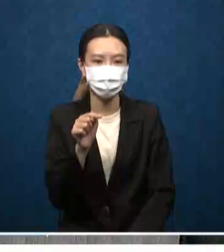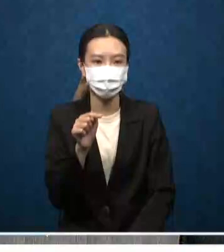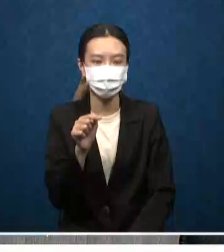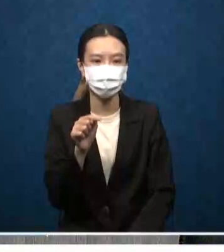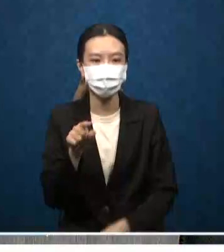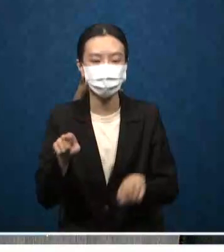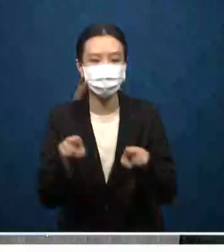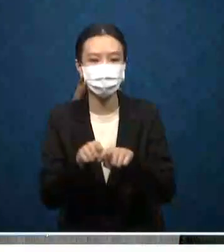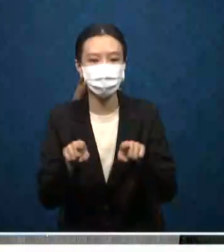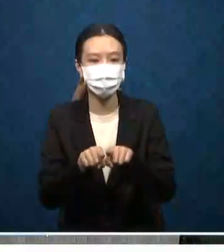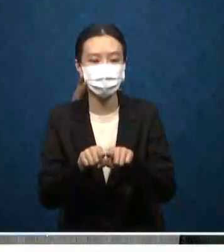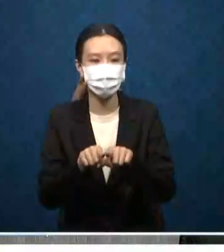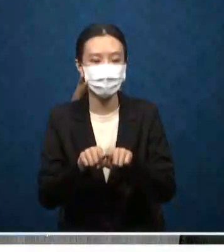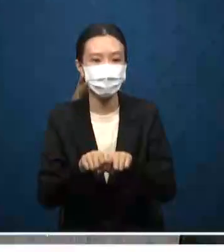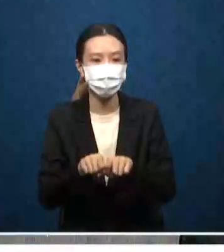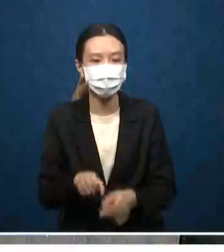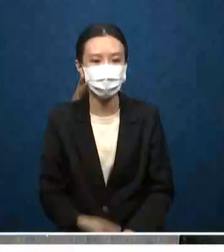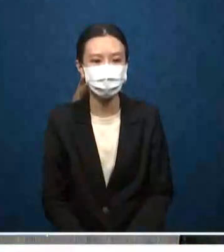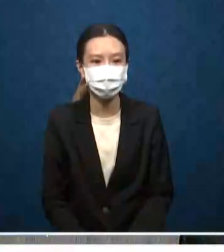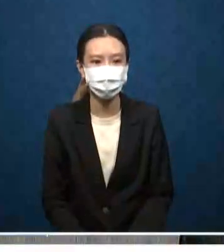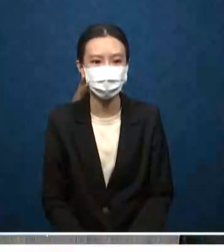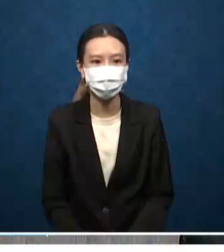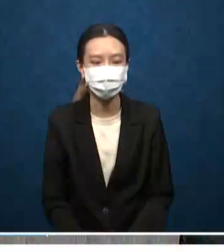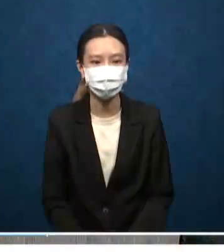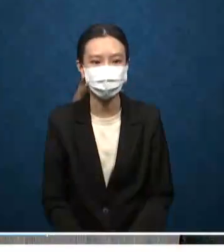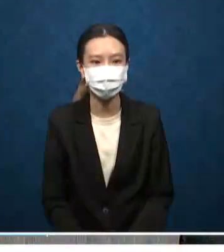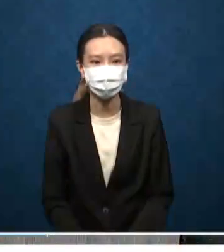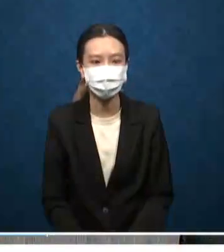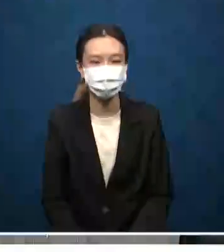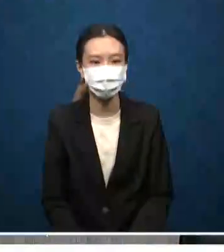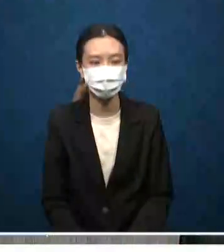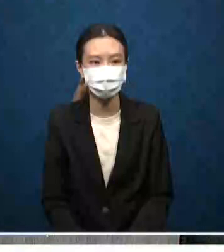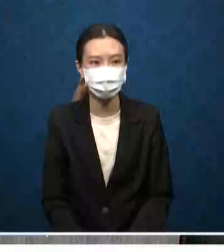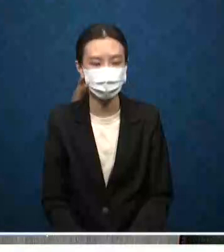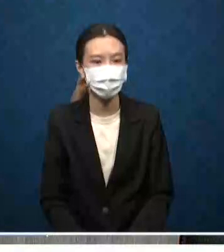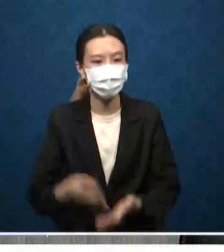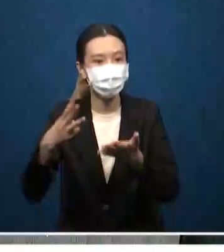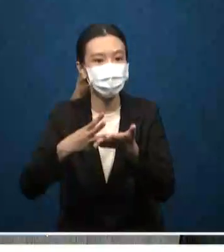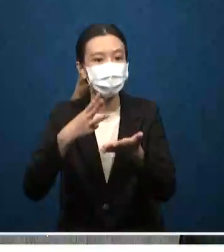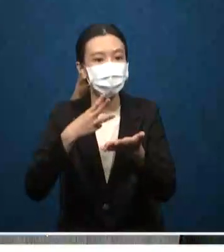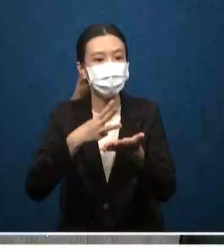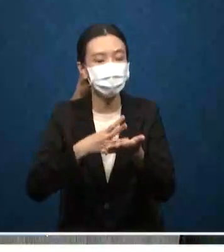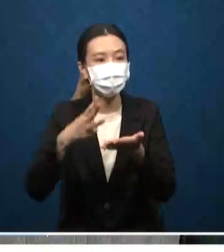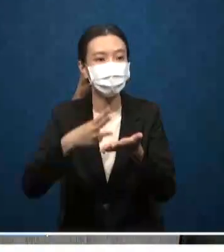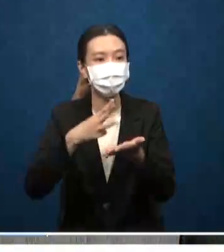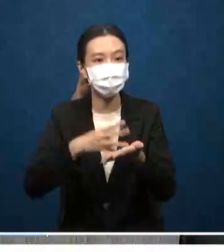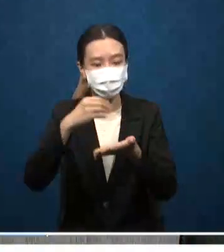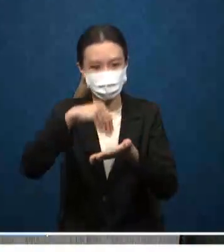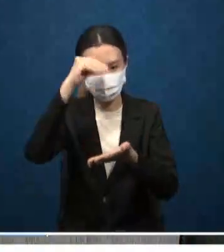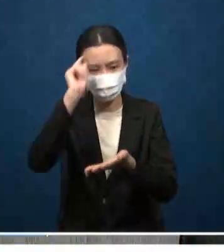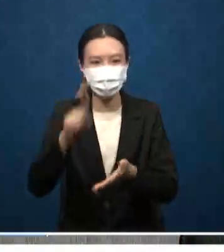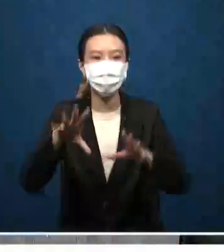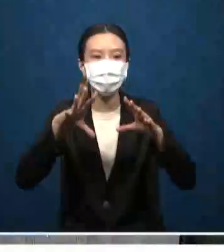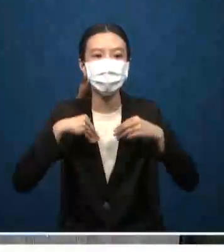ในทัศนะผมผมคิดว่าเริ่มต้นเรื่องระบบหลักสูตรหลักสูตรผมคิดว่าวันนี้เราต้องยอมรับความเป็นจริงว่า